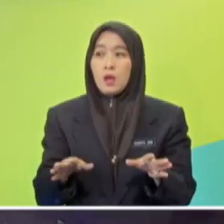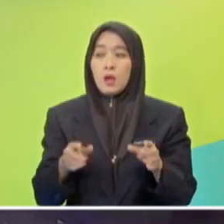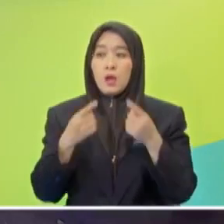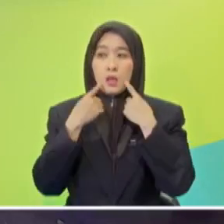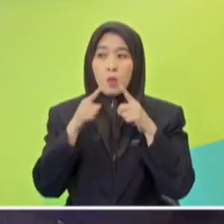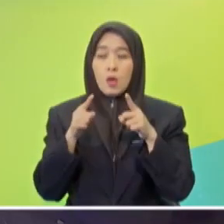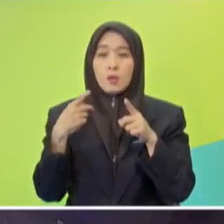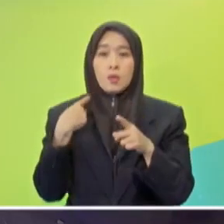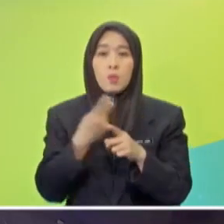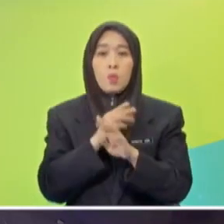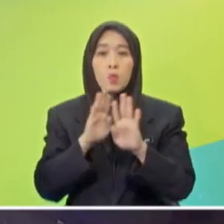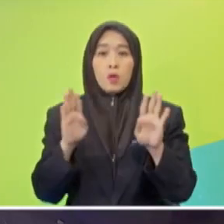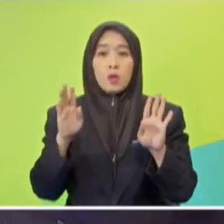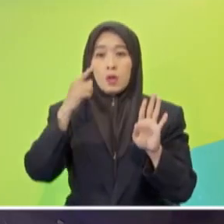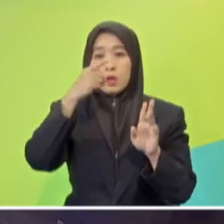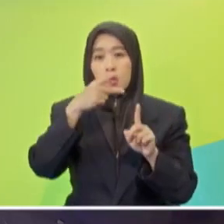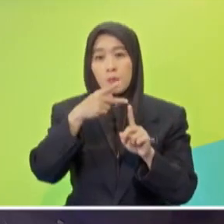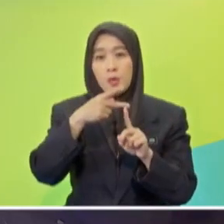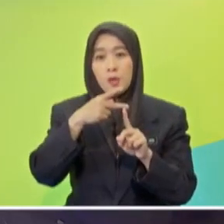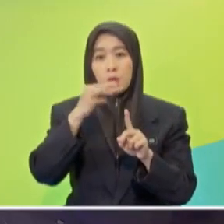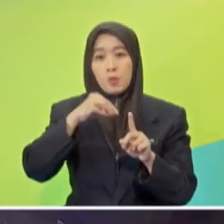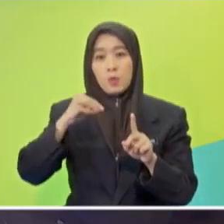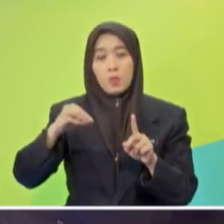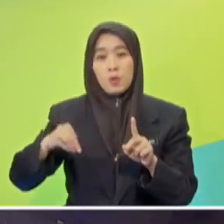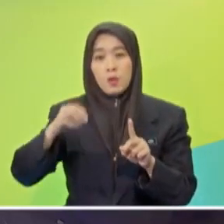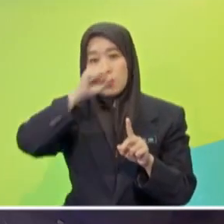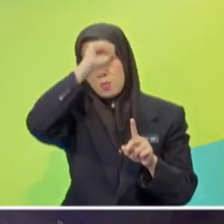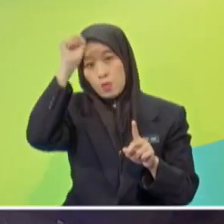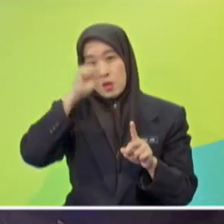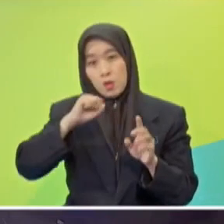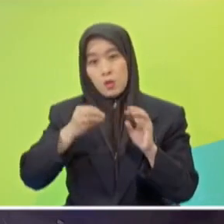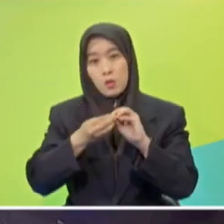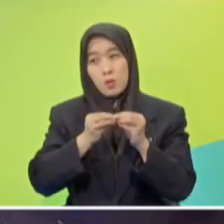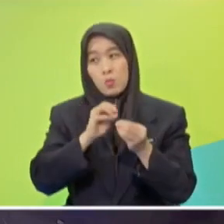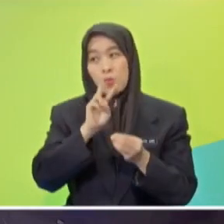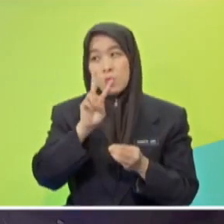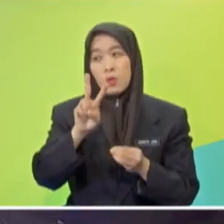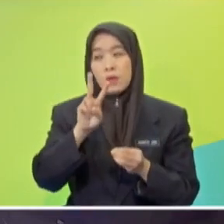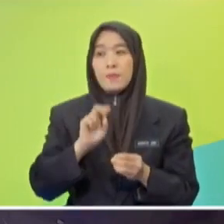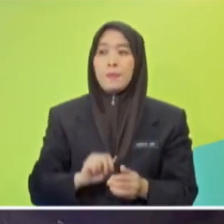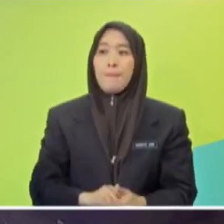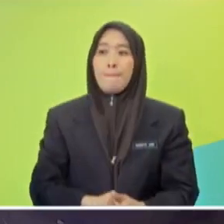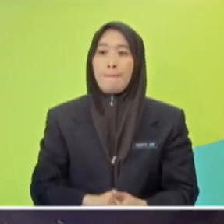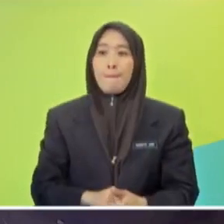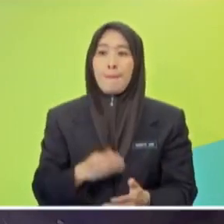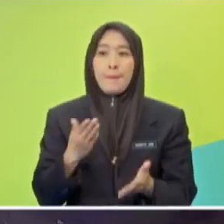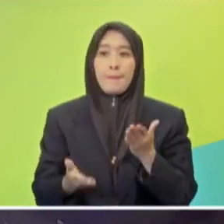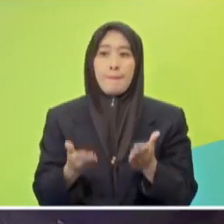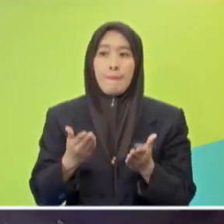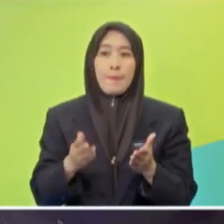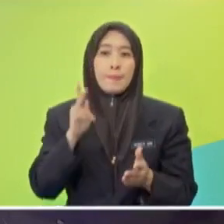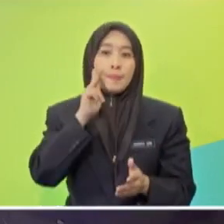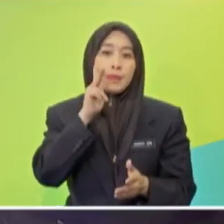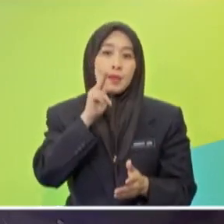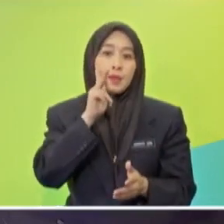kita nak buka kepada murid-murid kita soalnya nombo dua soal nomor 2 mungkin Kakak Nisa